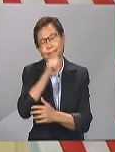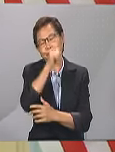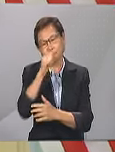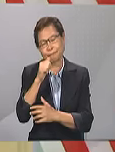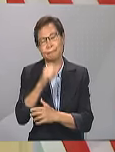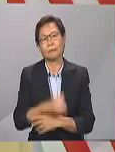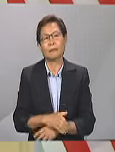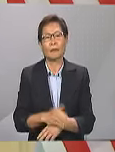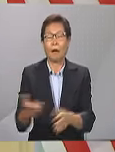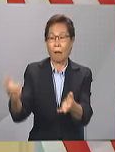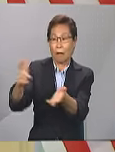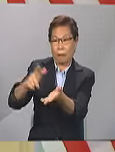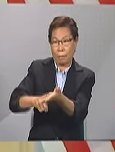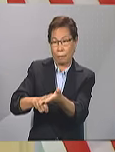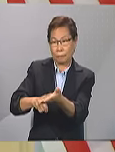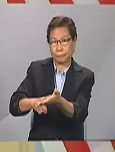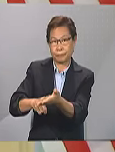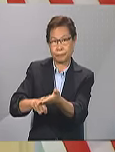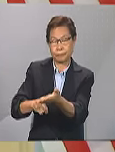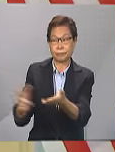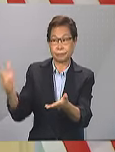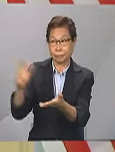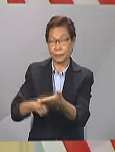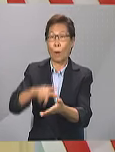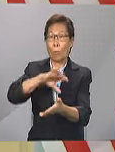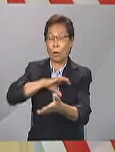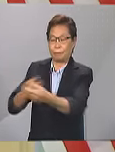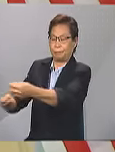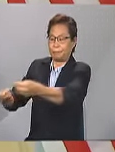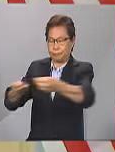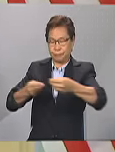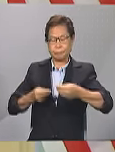daripada laporan yang diberikan oleh pilaren